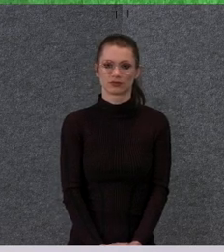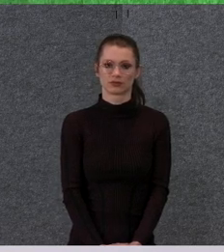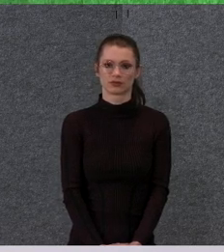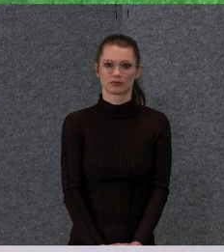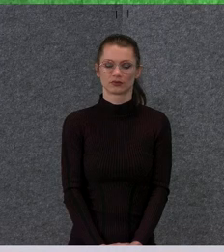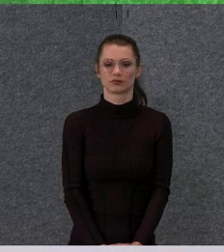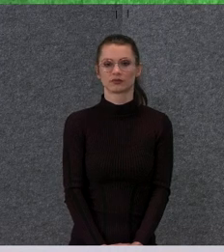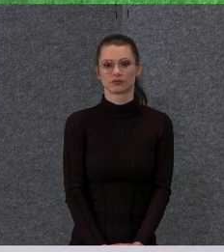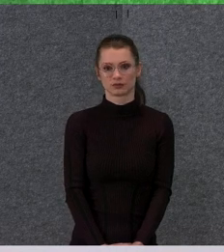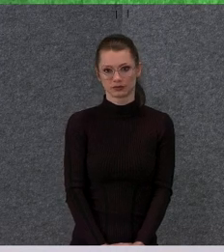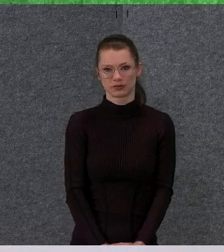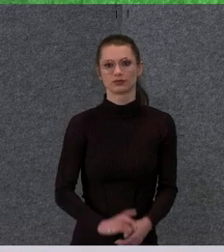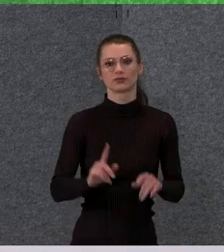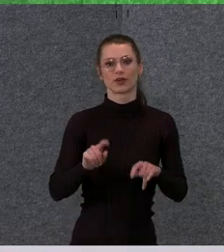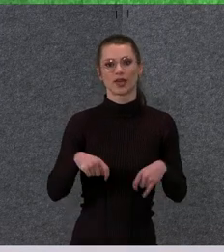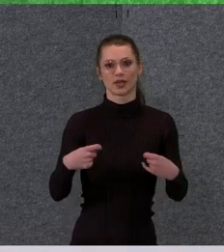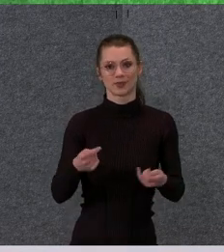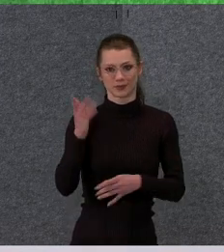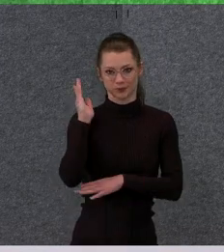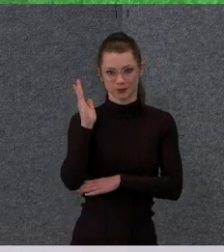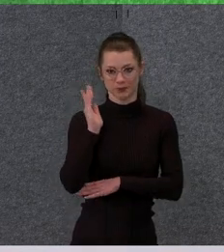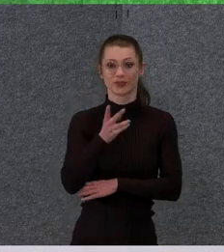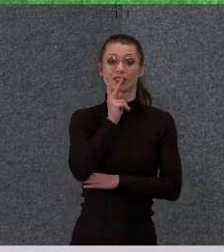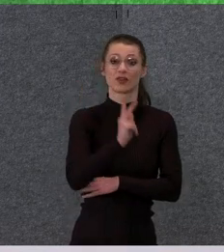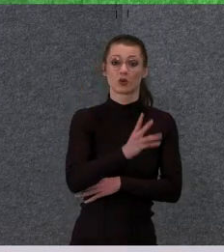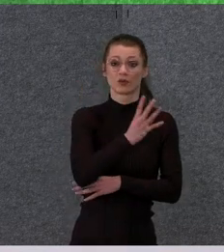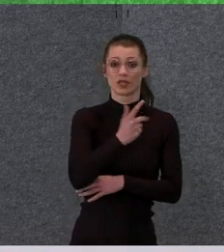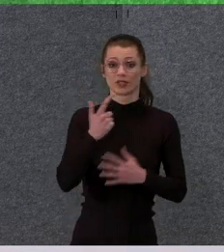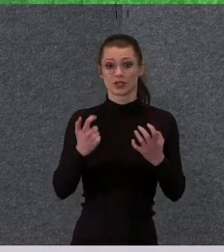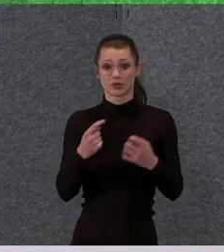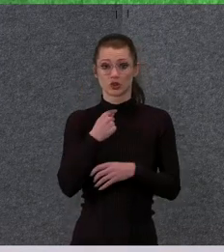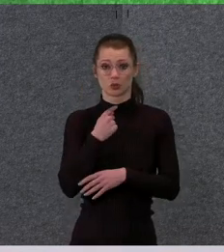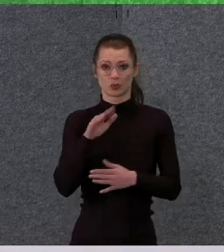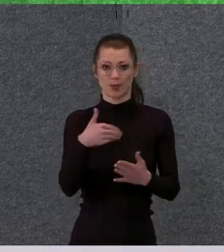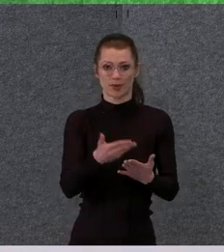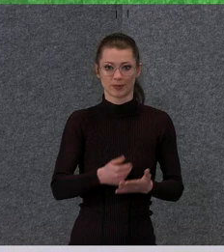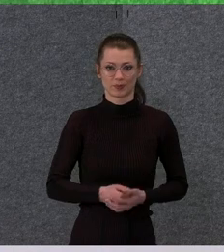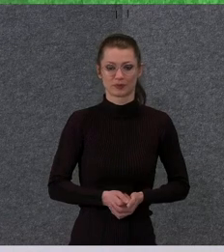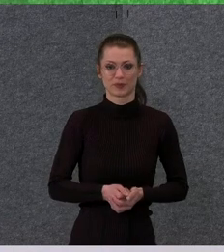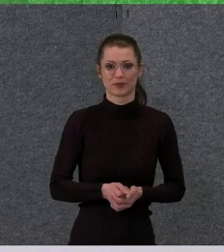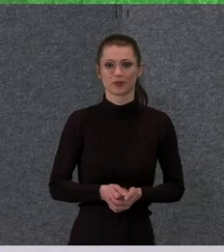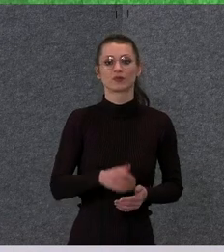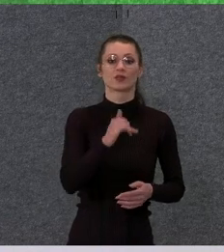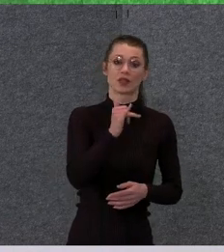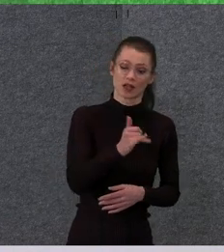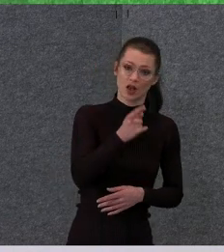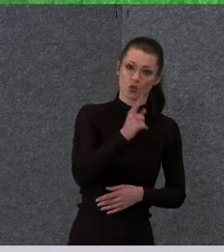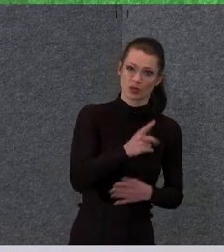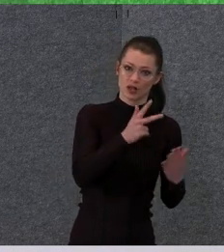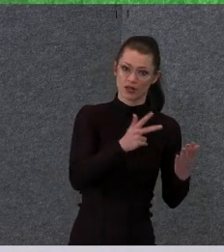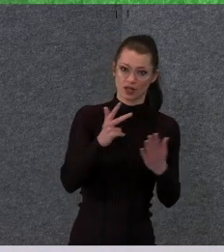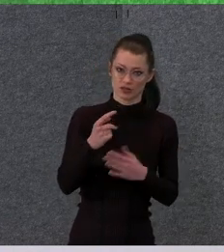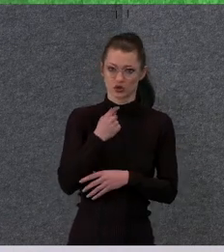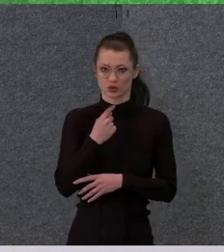So, dann kann ich euch das Ergebnis vortragen. Es wurden 274 Stimmen abgegeben. Auf Ja entfielen